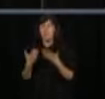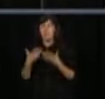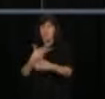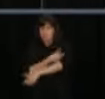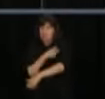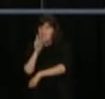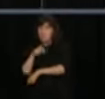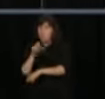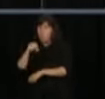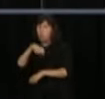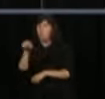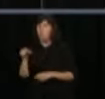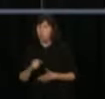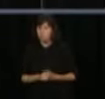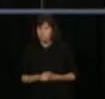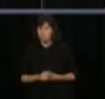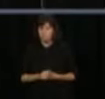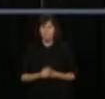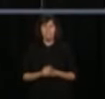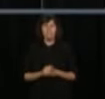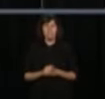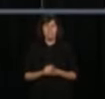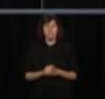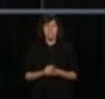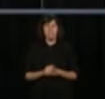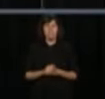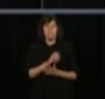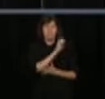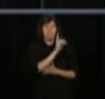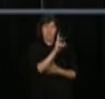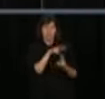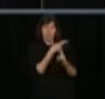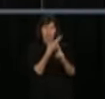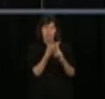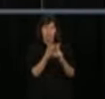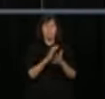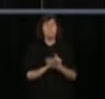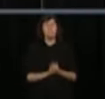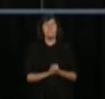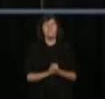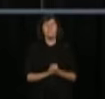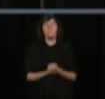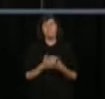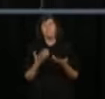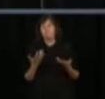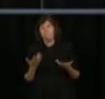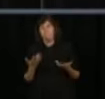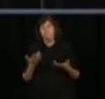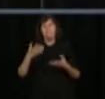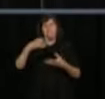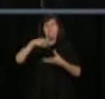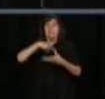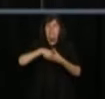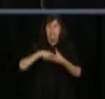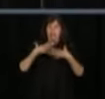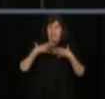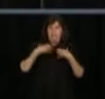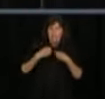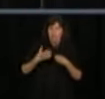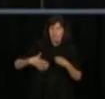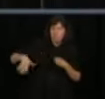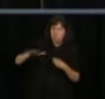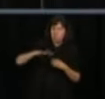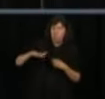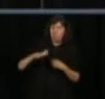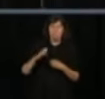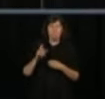que, encore une fois, que la vaccination obligatoire dans le réseau de la santé peut faire l'objet d'un débat en commission. C'est de